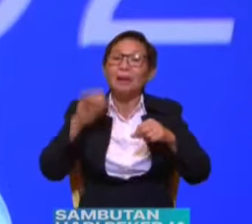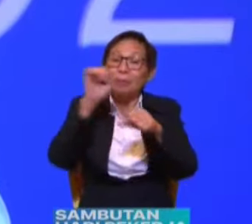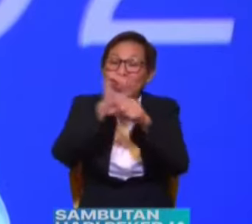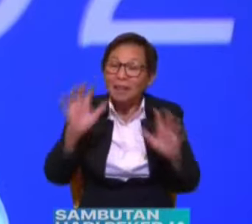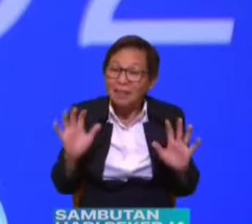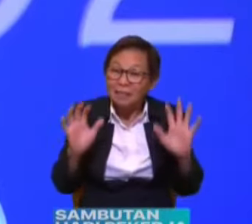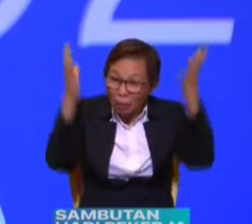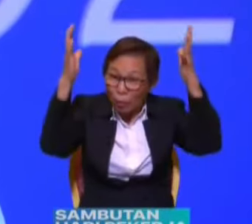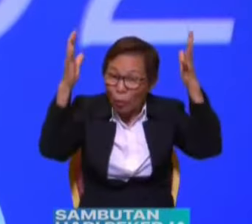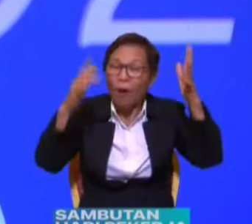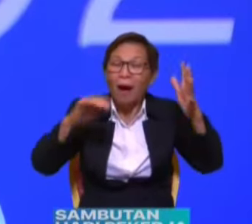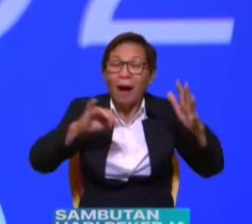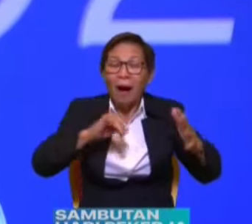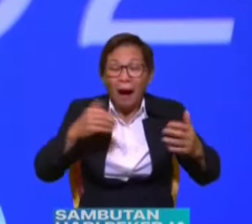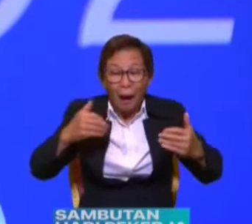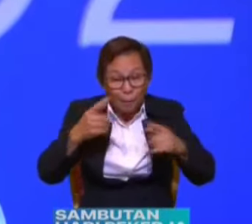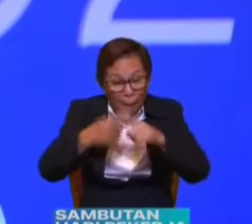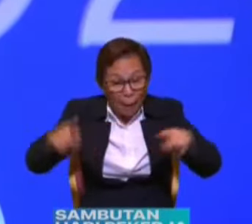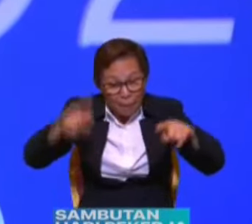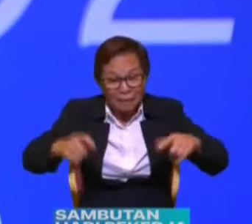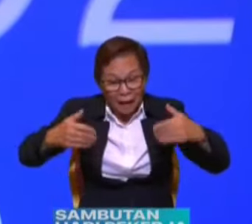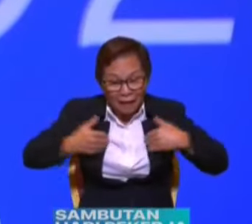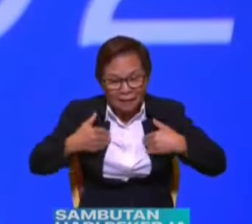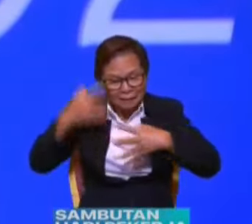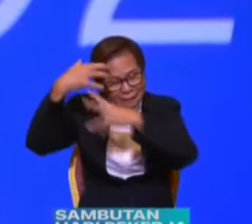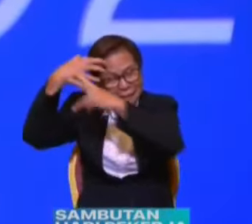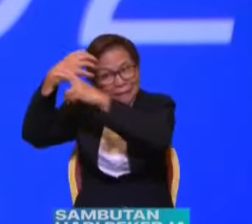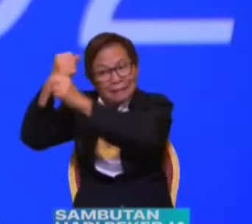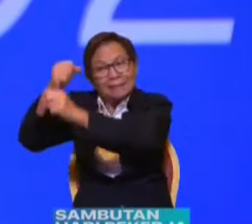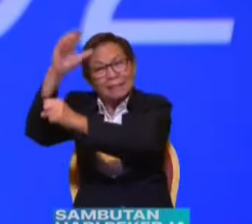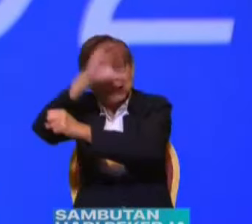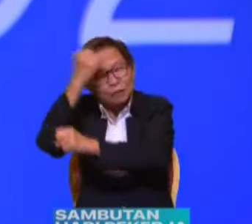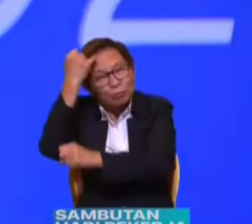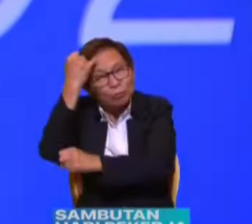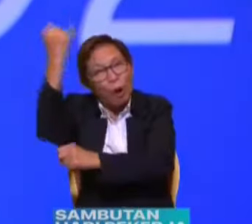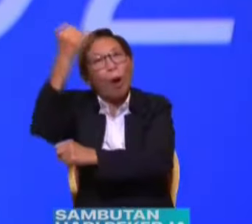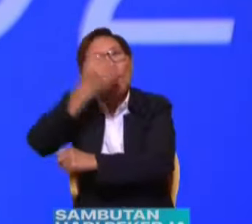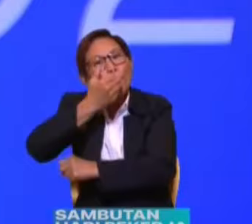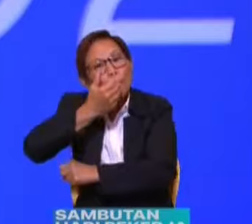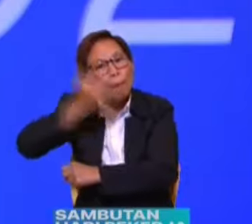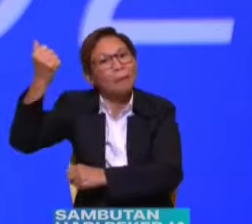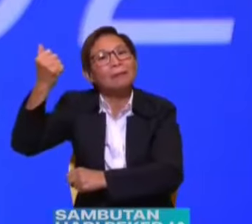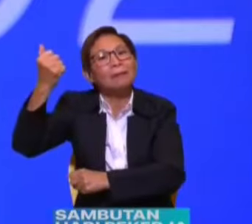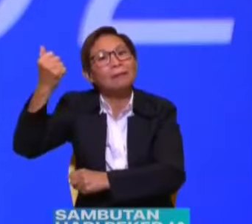ada tekad untuk mencari jalan yang lebih baik,